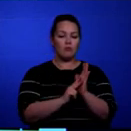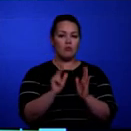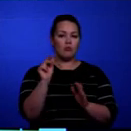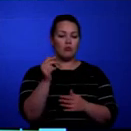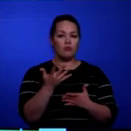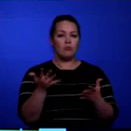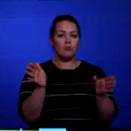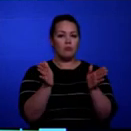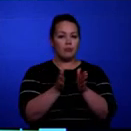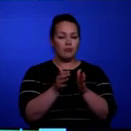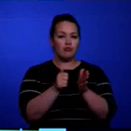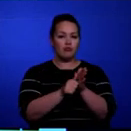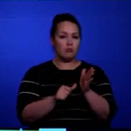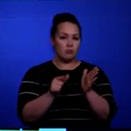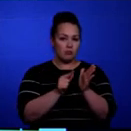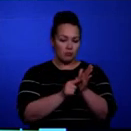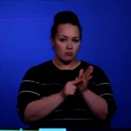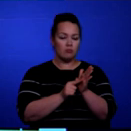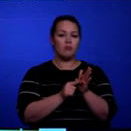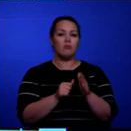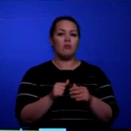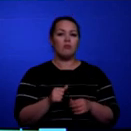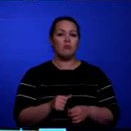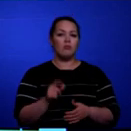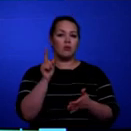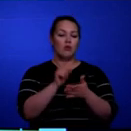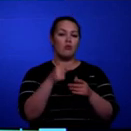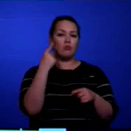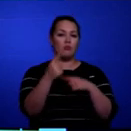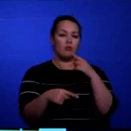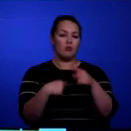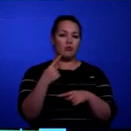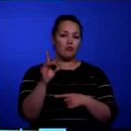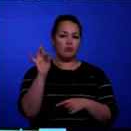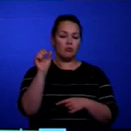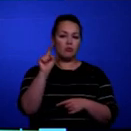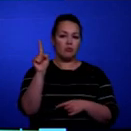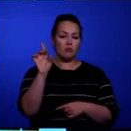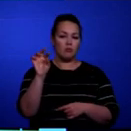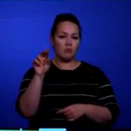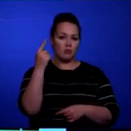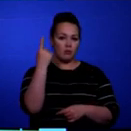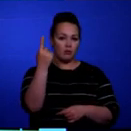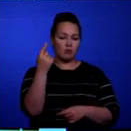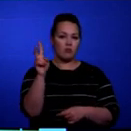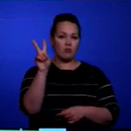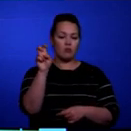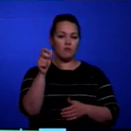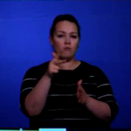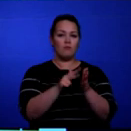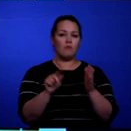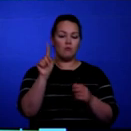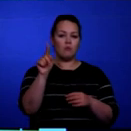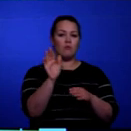которое меньше 67 значит я должна взять следующий разряд 1 281 делю на